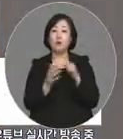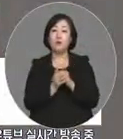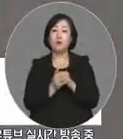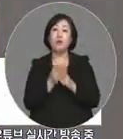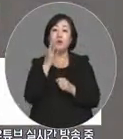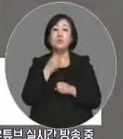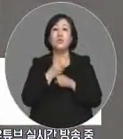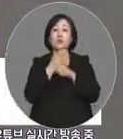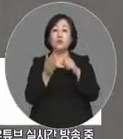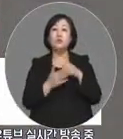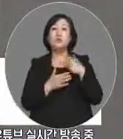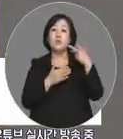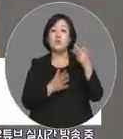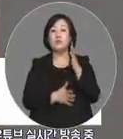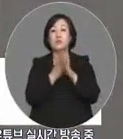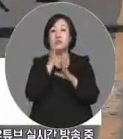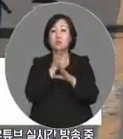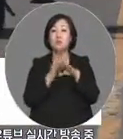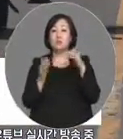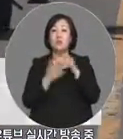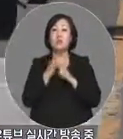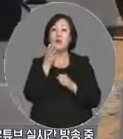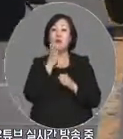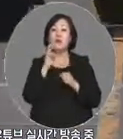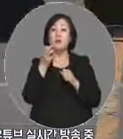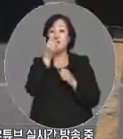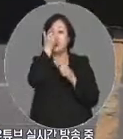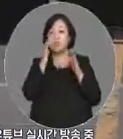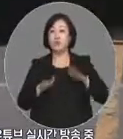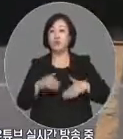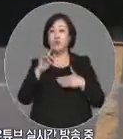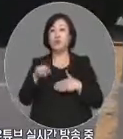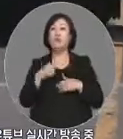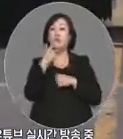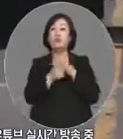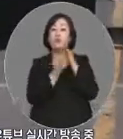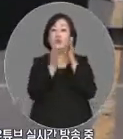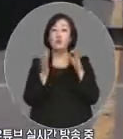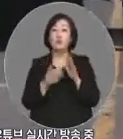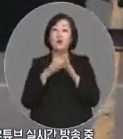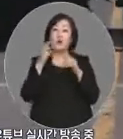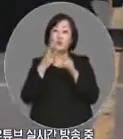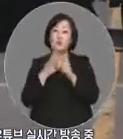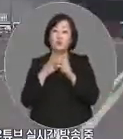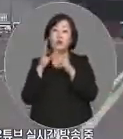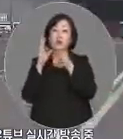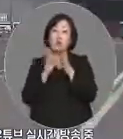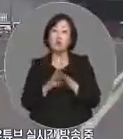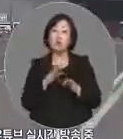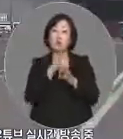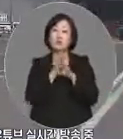울산 수출은 17개 시 도 가운데 경기와 충남에 이어 6년 연속 3위를 유지했습니다